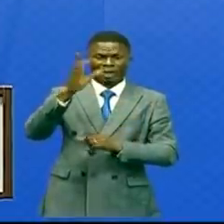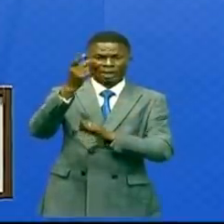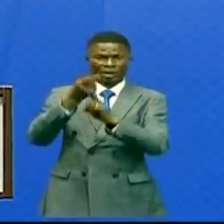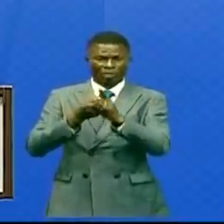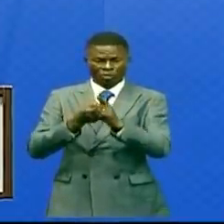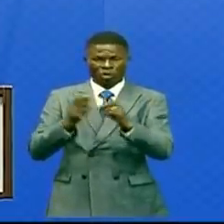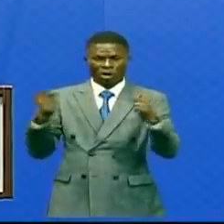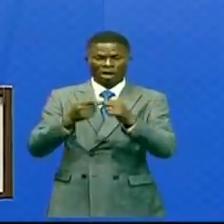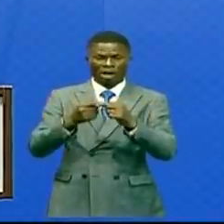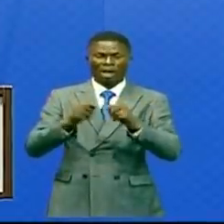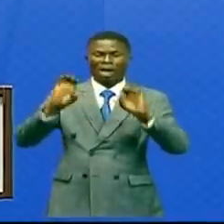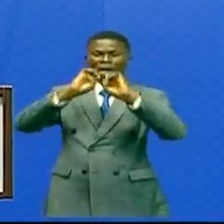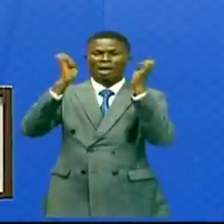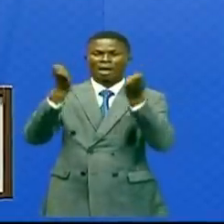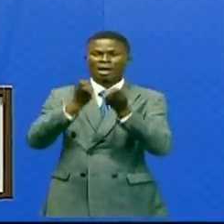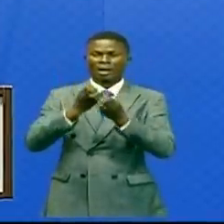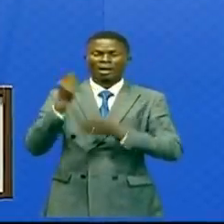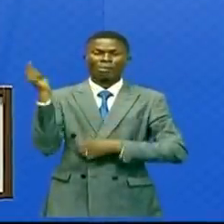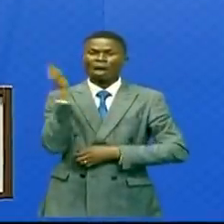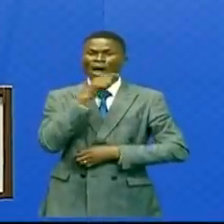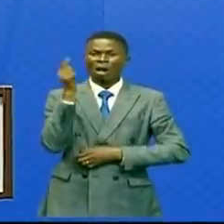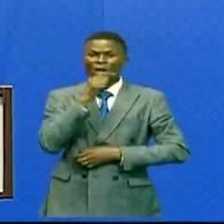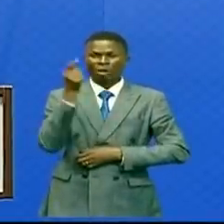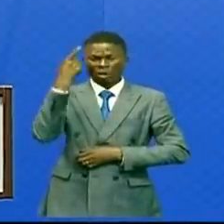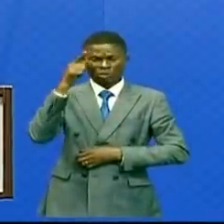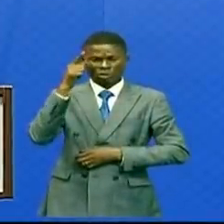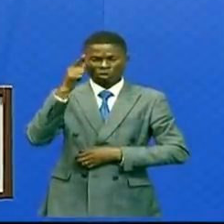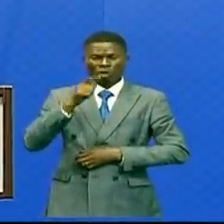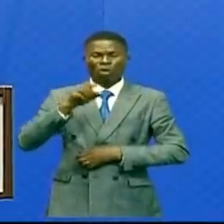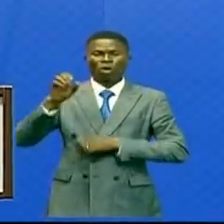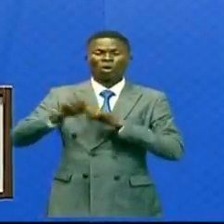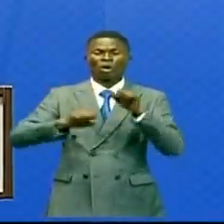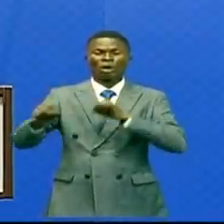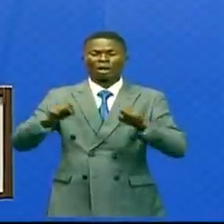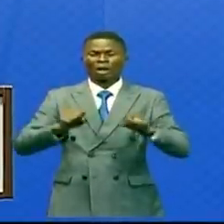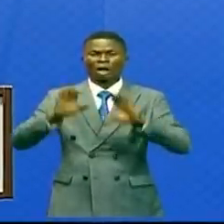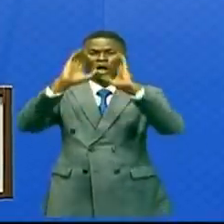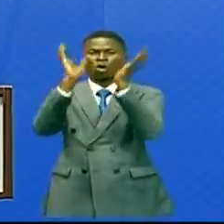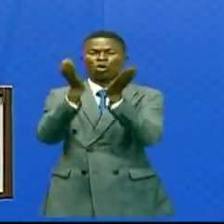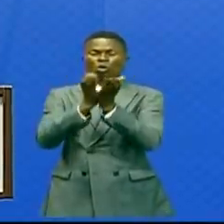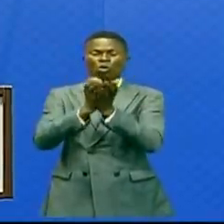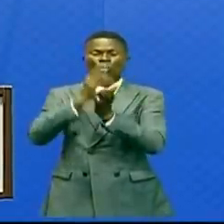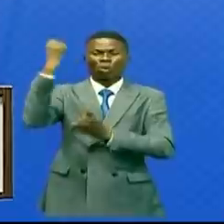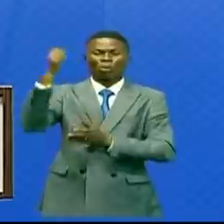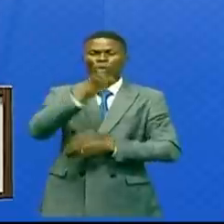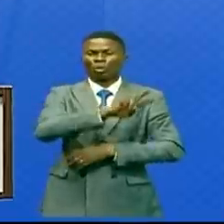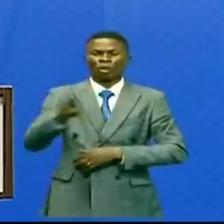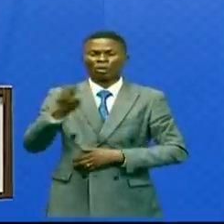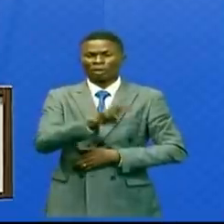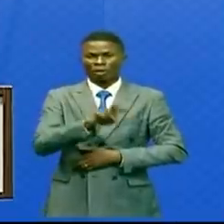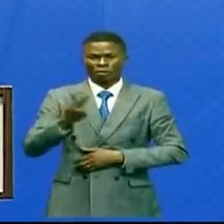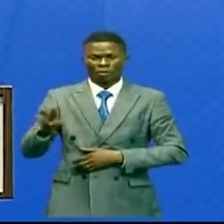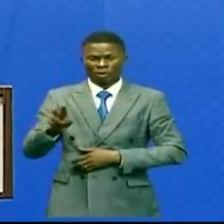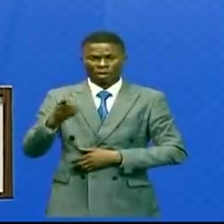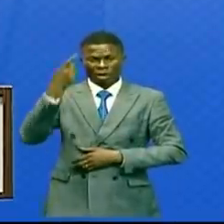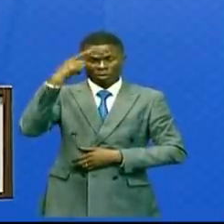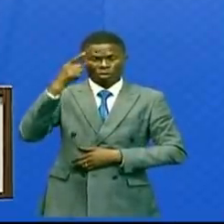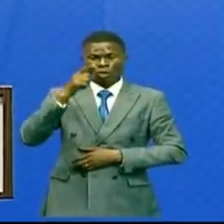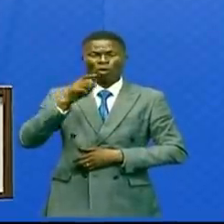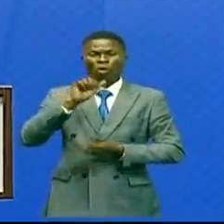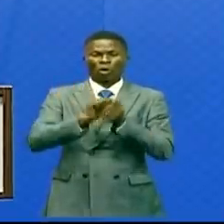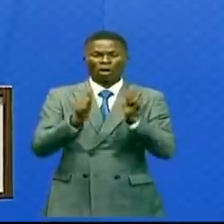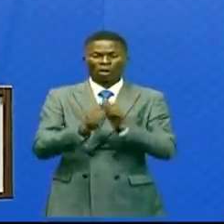l'Atlas du Maroc dans le cadre des éliminatoires pour la Coupe du Monde 2022. Avant de passer au chapitre de